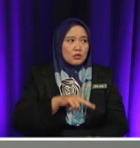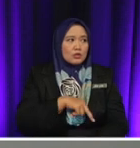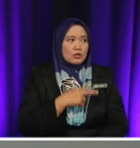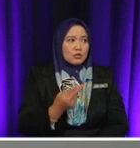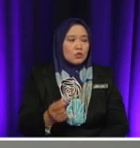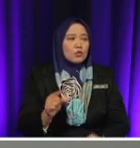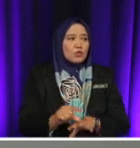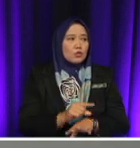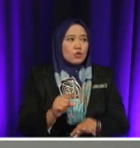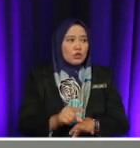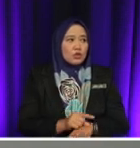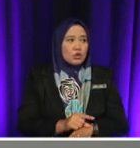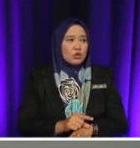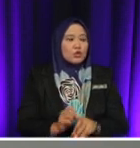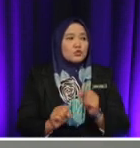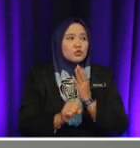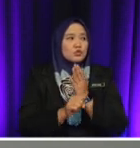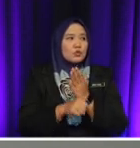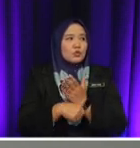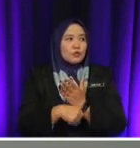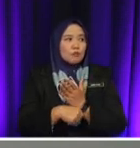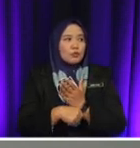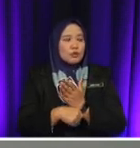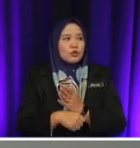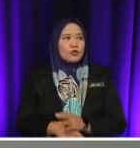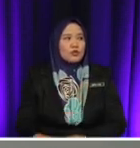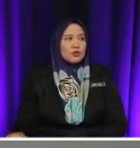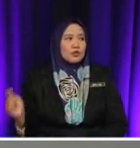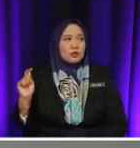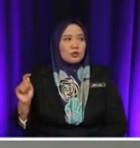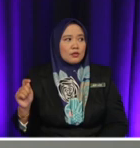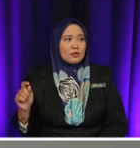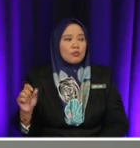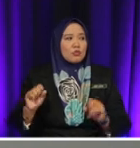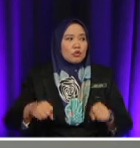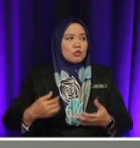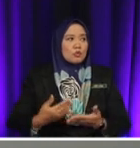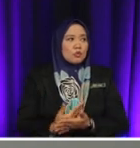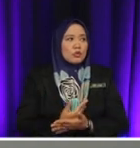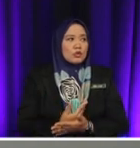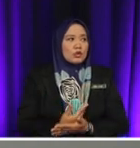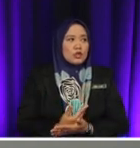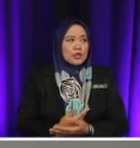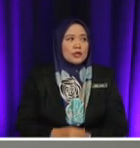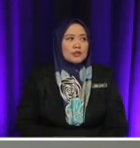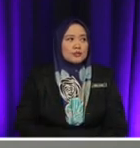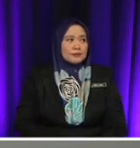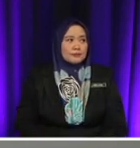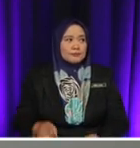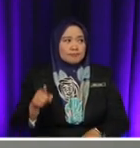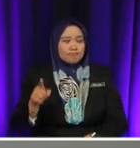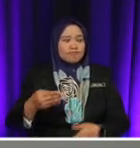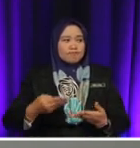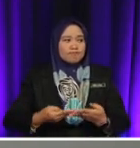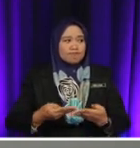kaki retot wayar mentor Peter salfan Deka bentuk satu litar yang kita nampakkan dia sebagai